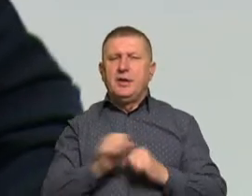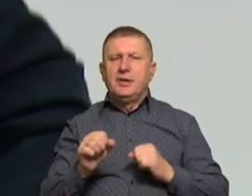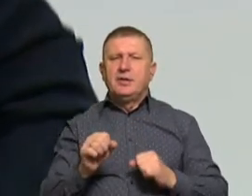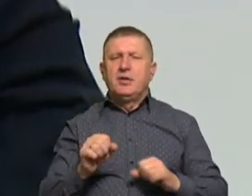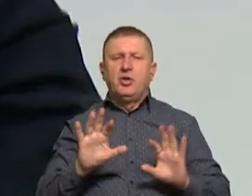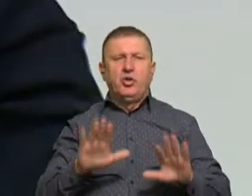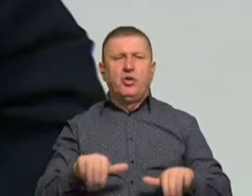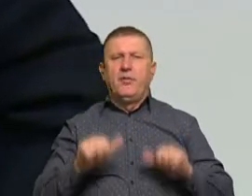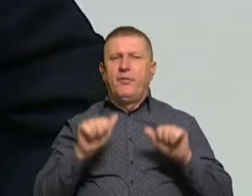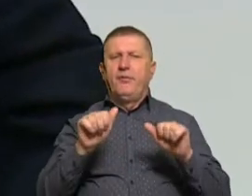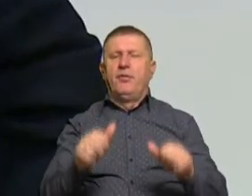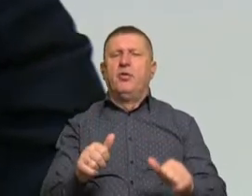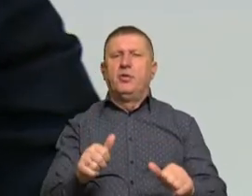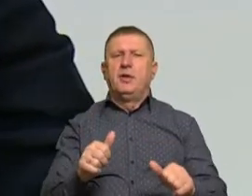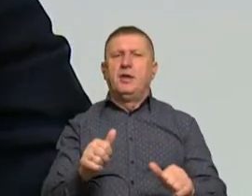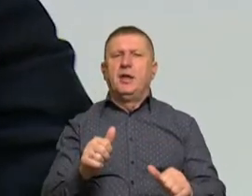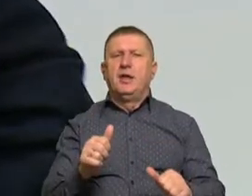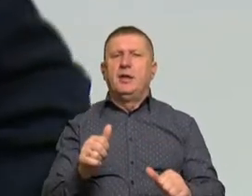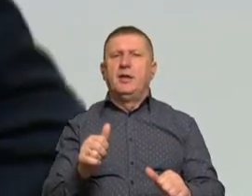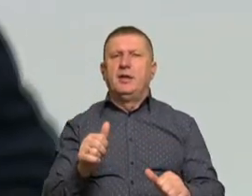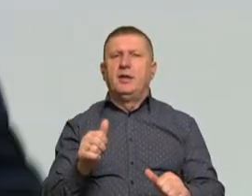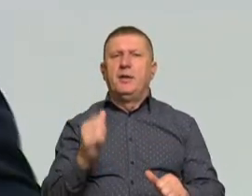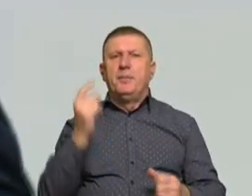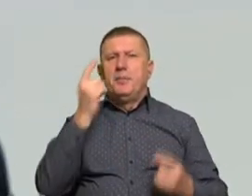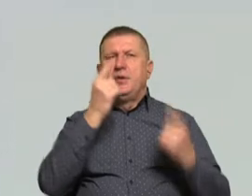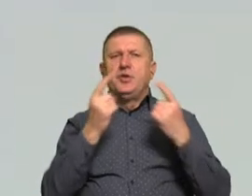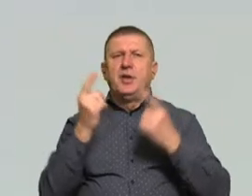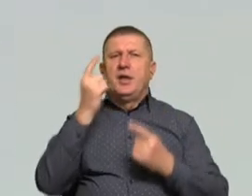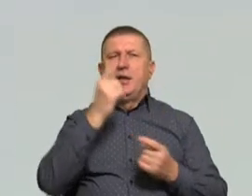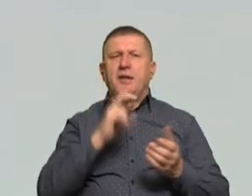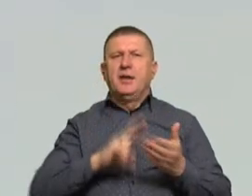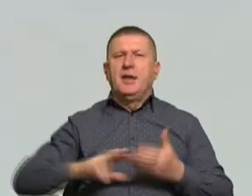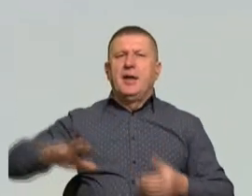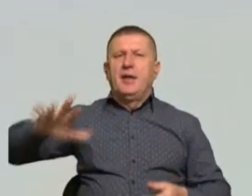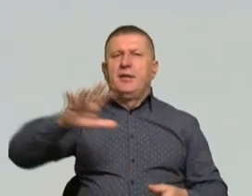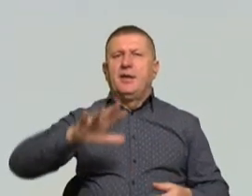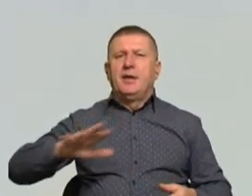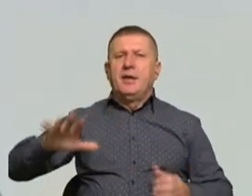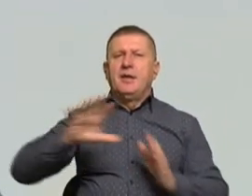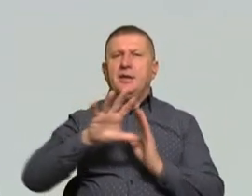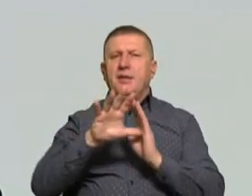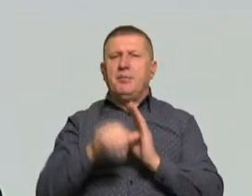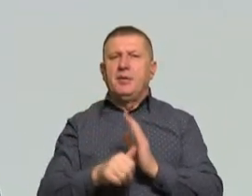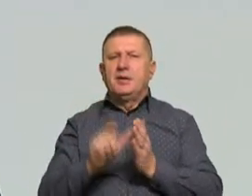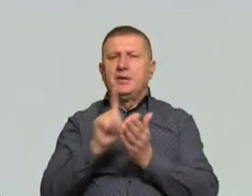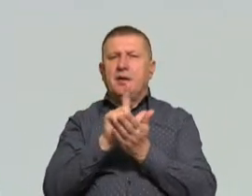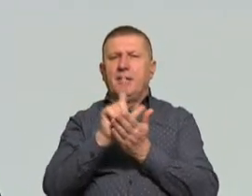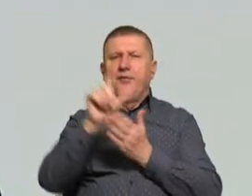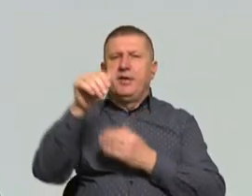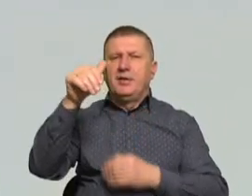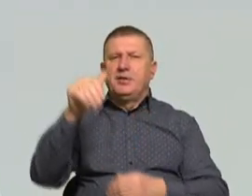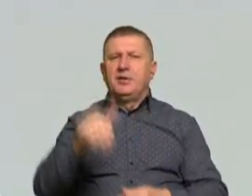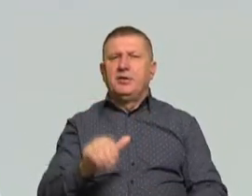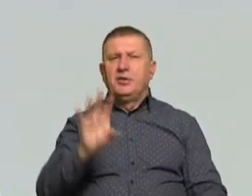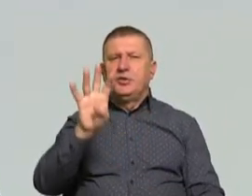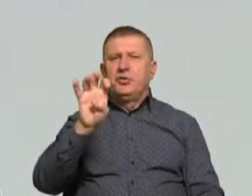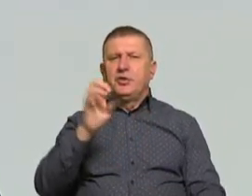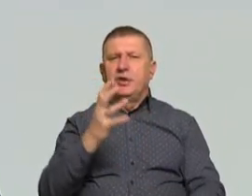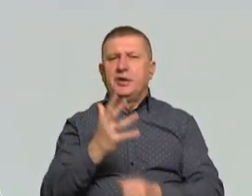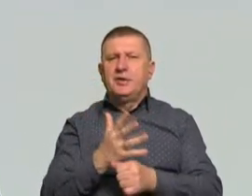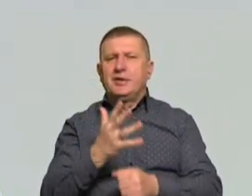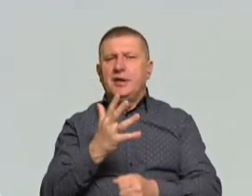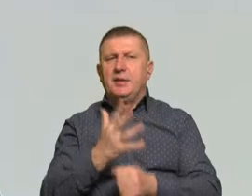dowolna interpretacja i na terenie miasta, które liczy 12